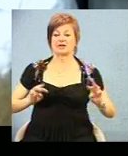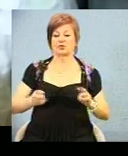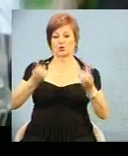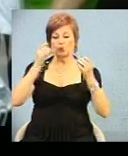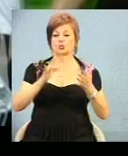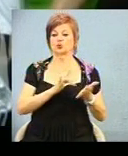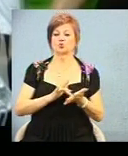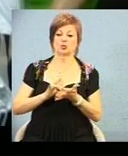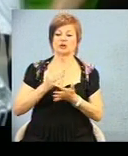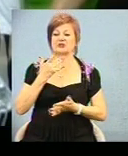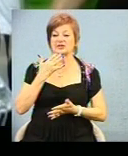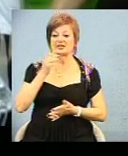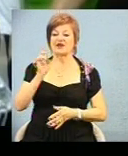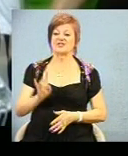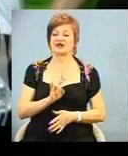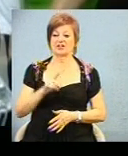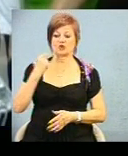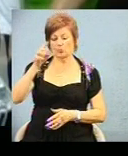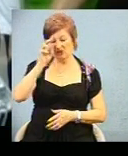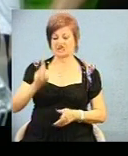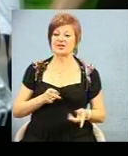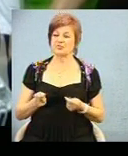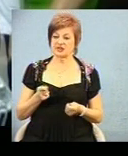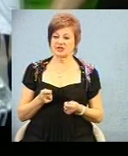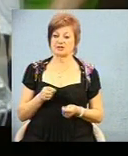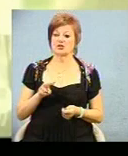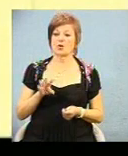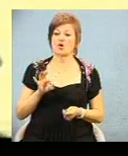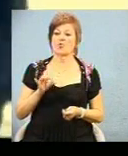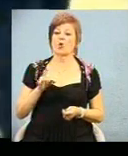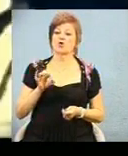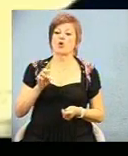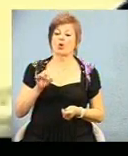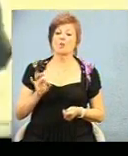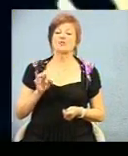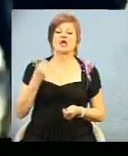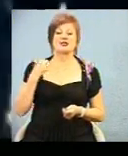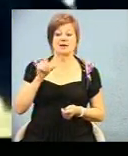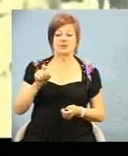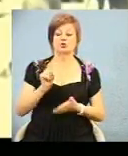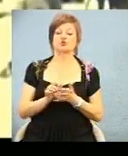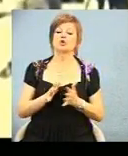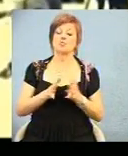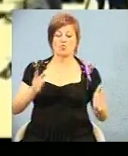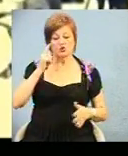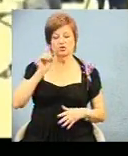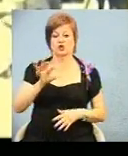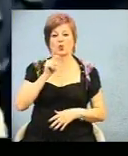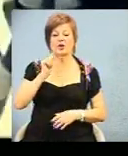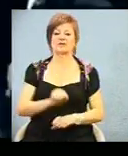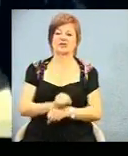туризму, національності та релігії облдержадміністрації Владислав Мароко, запорізьці повинні більше знати про українську